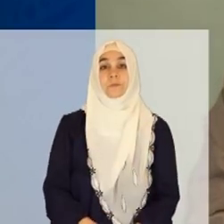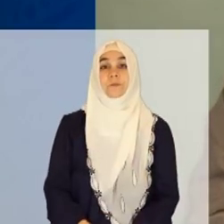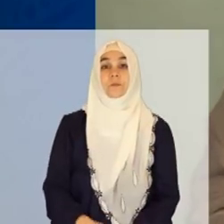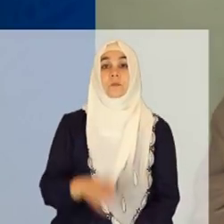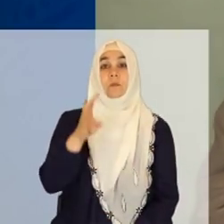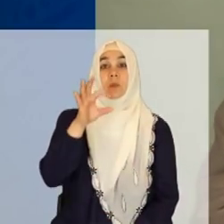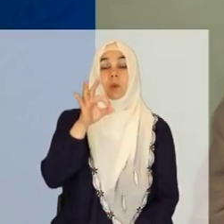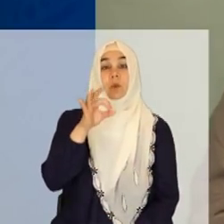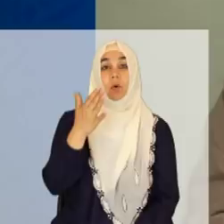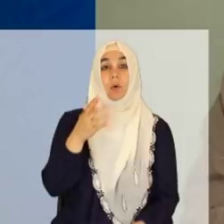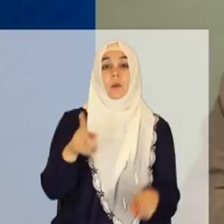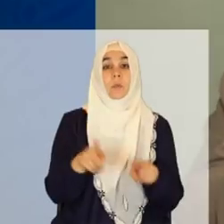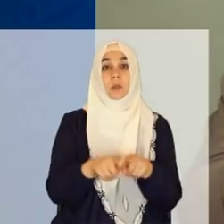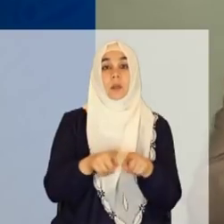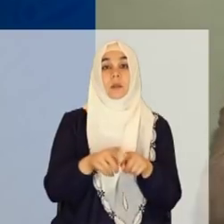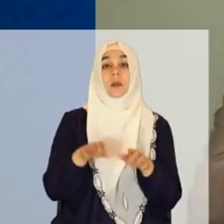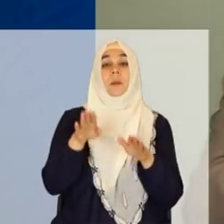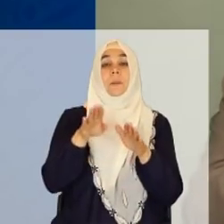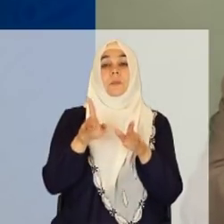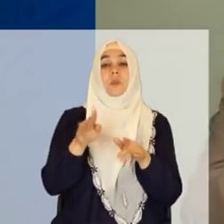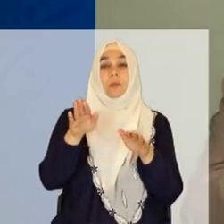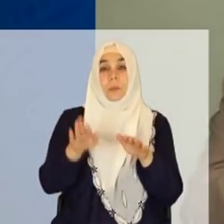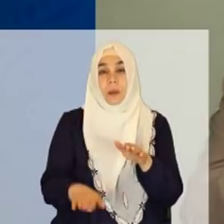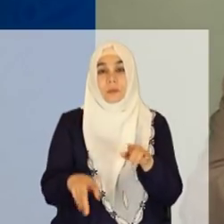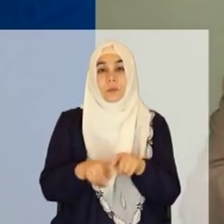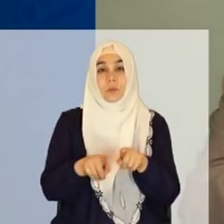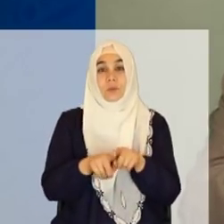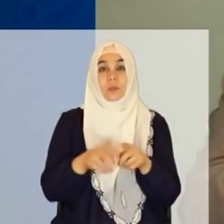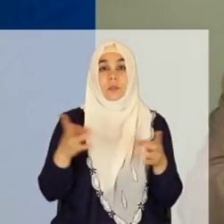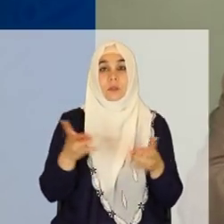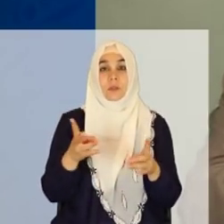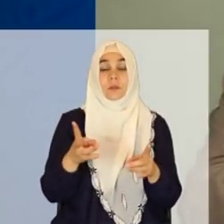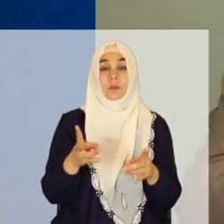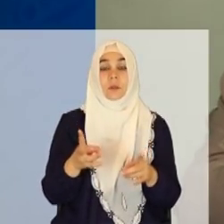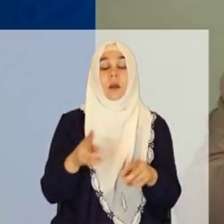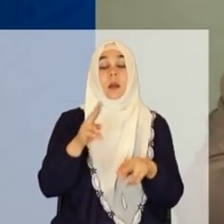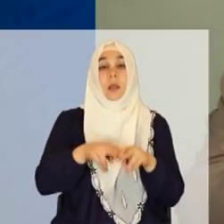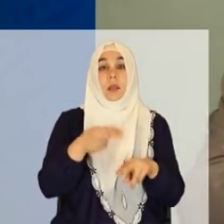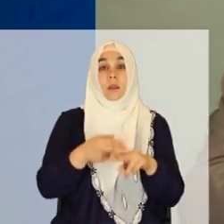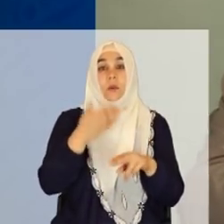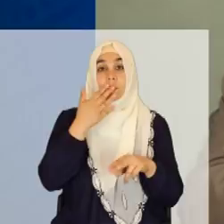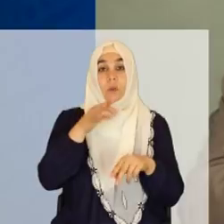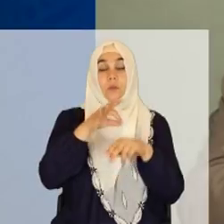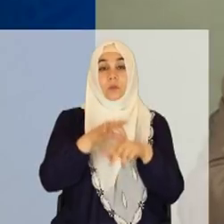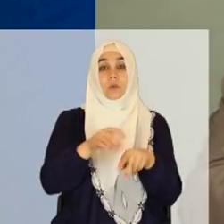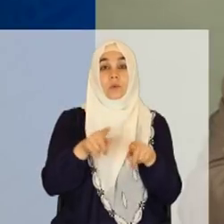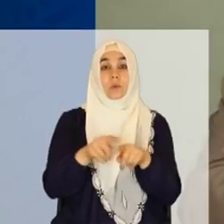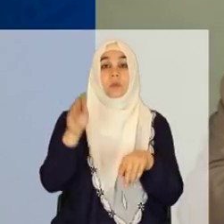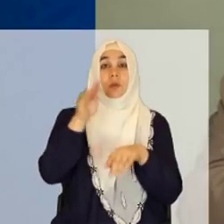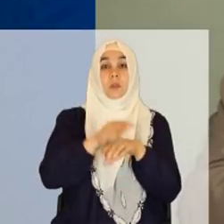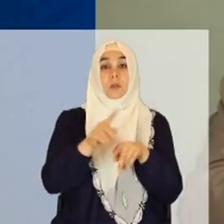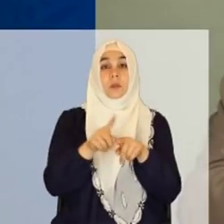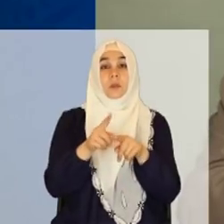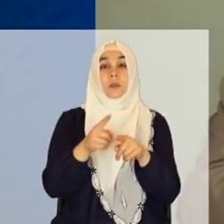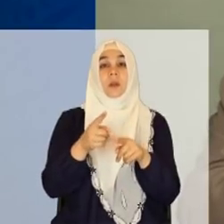Lekin bu narsa eng past daraja. Mana shu ro'zani tutib, yana unga bir oz